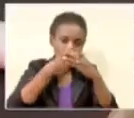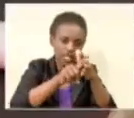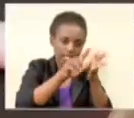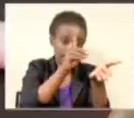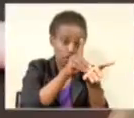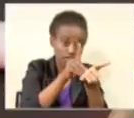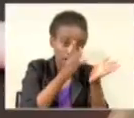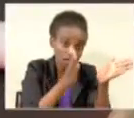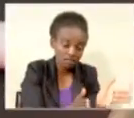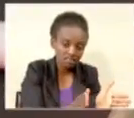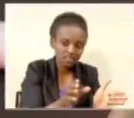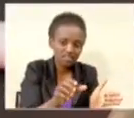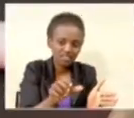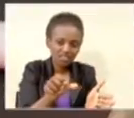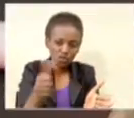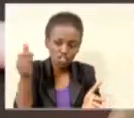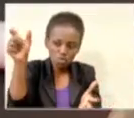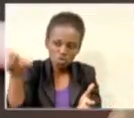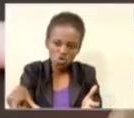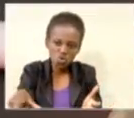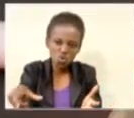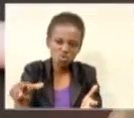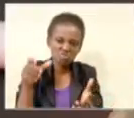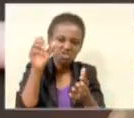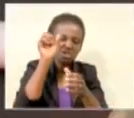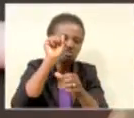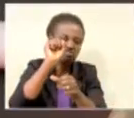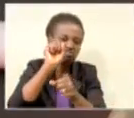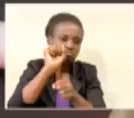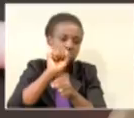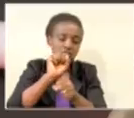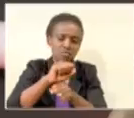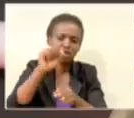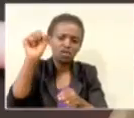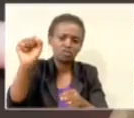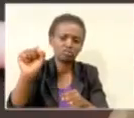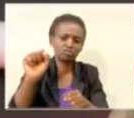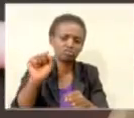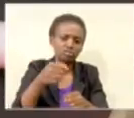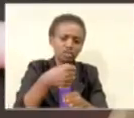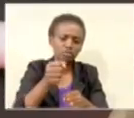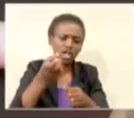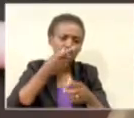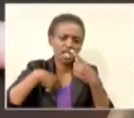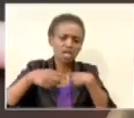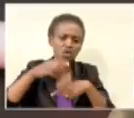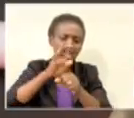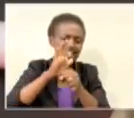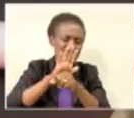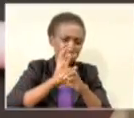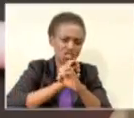muganga ku wundi muganga cyangwa undi muntu uri mu mirimo ishobora kugira ingaruka wenda zitari